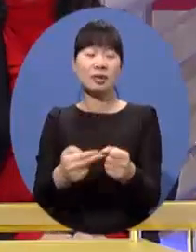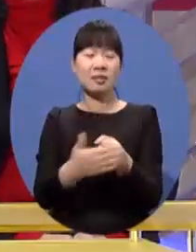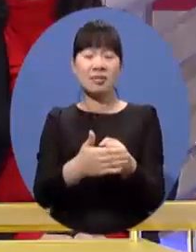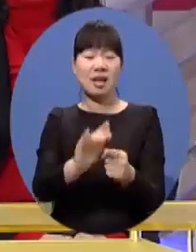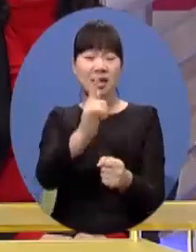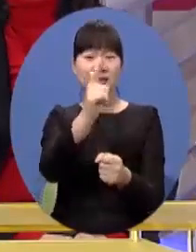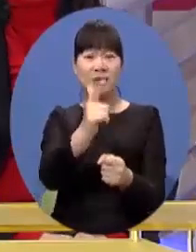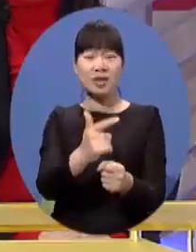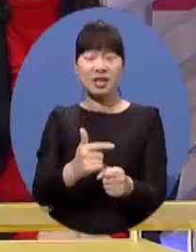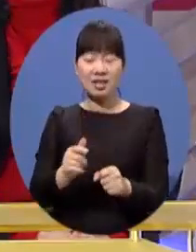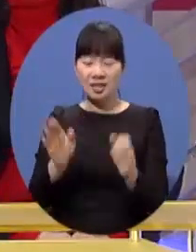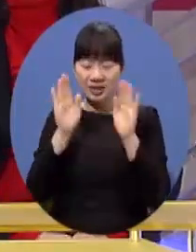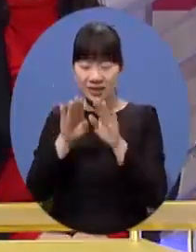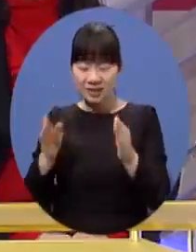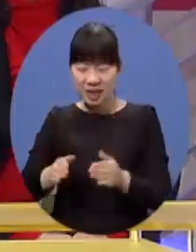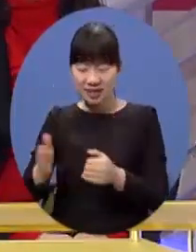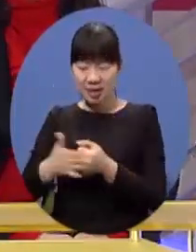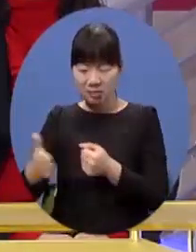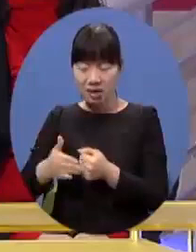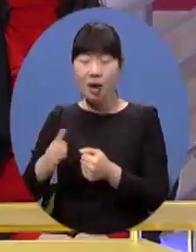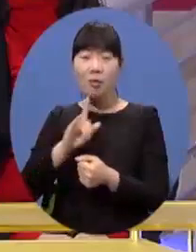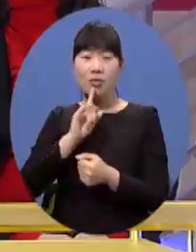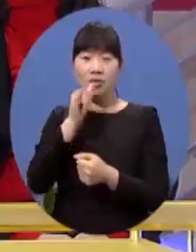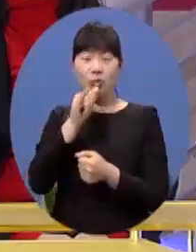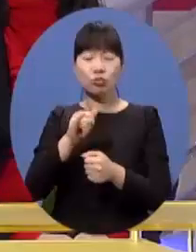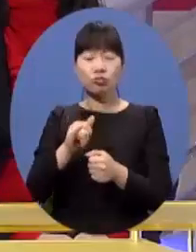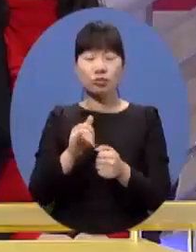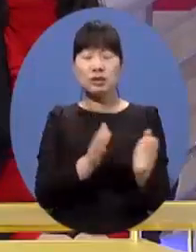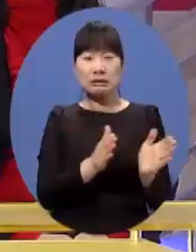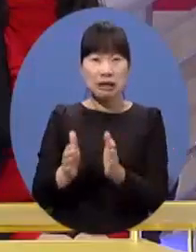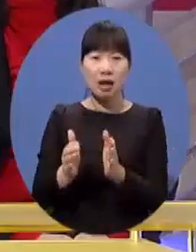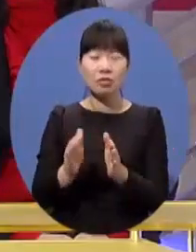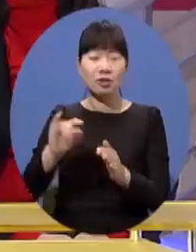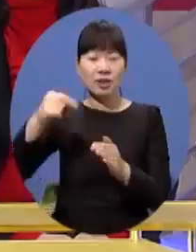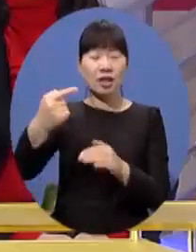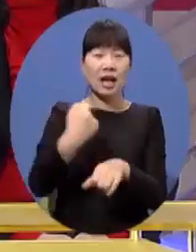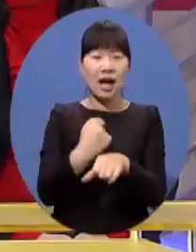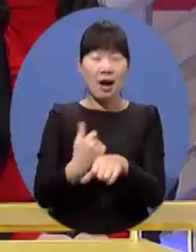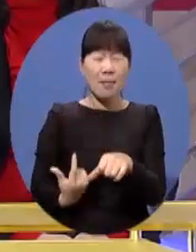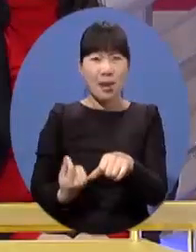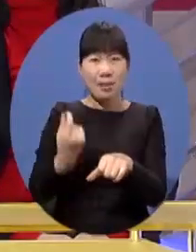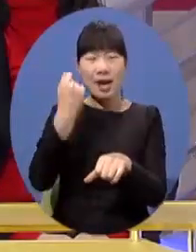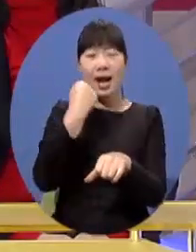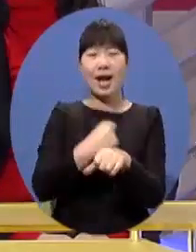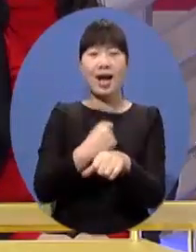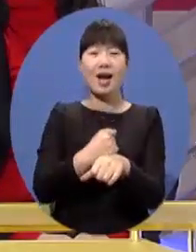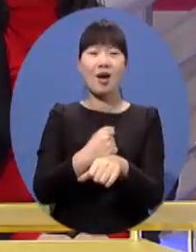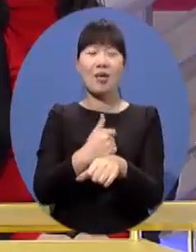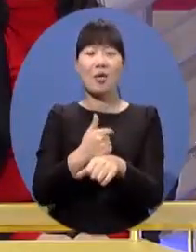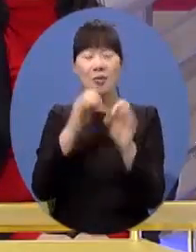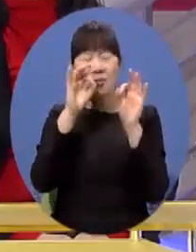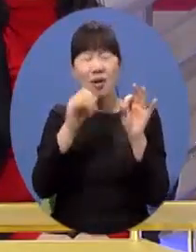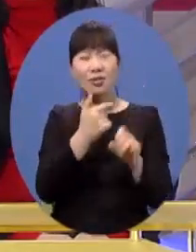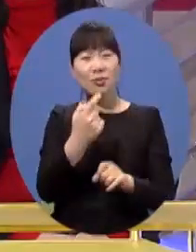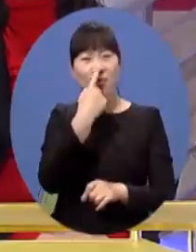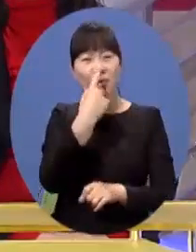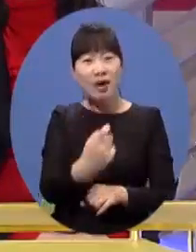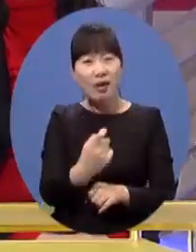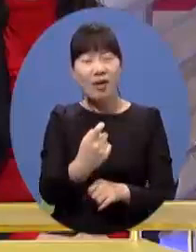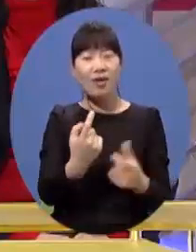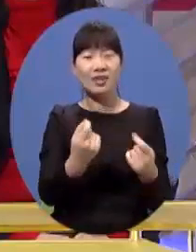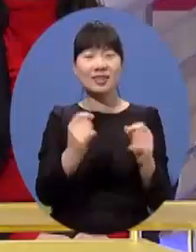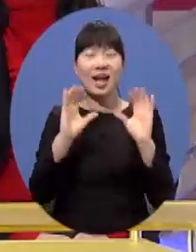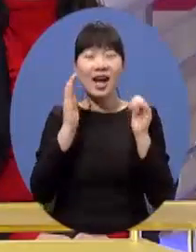않고 책상 탓하는 애도 있고, 그리고 그냥 수습하고 다음 거 하려고 하는 애도 살살 있고, 살살 예, 너무 의젓하고 멋진 거예요. 저런